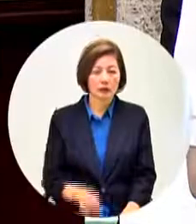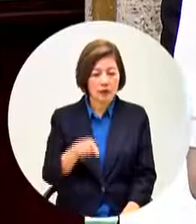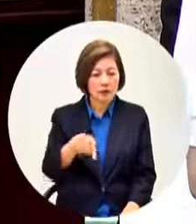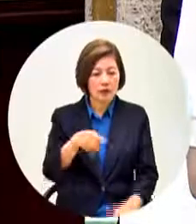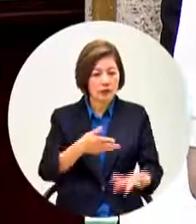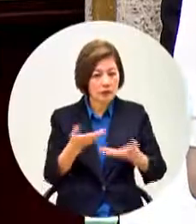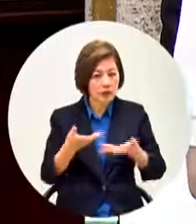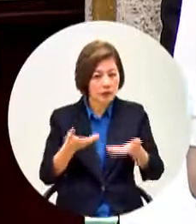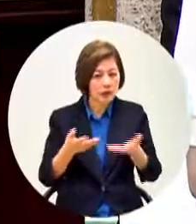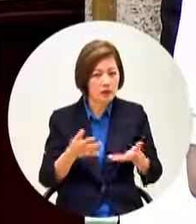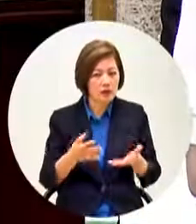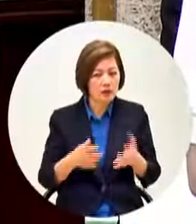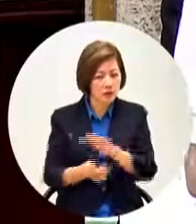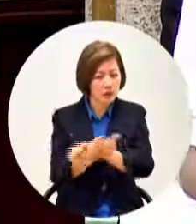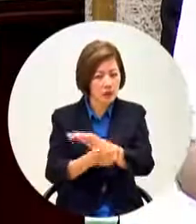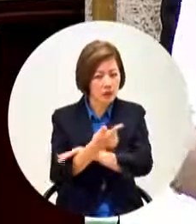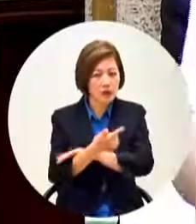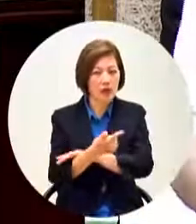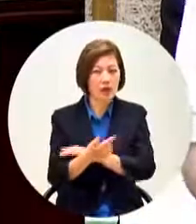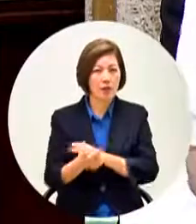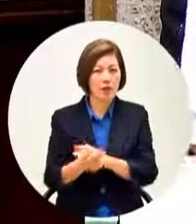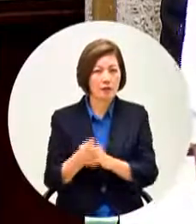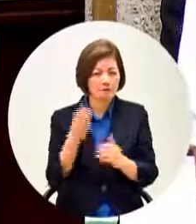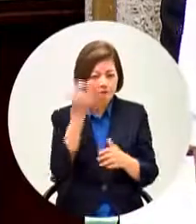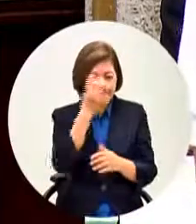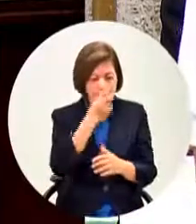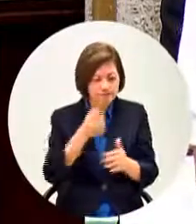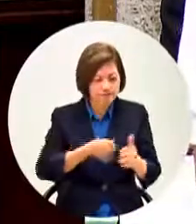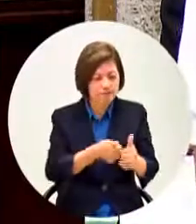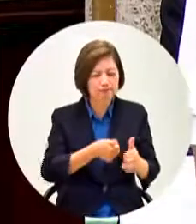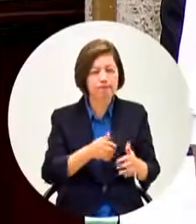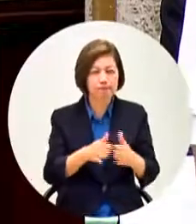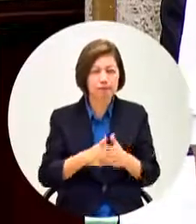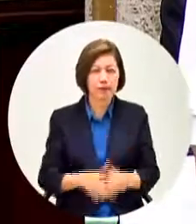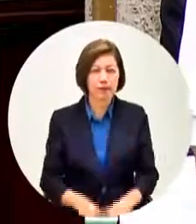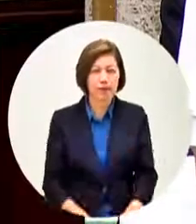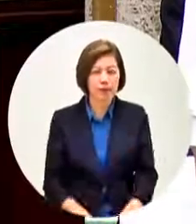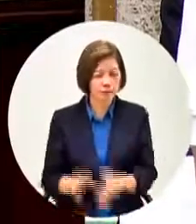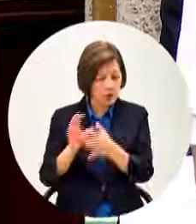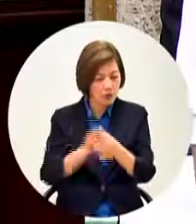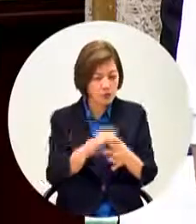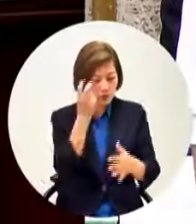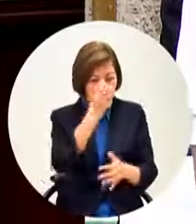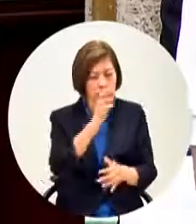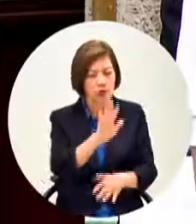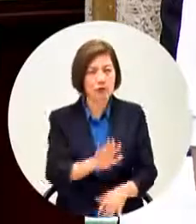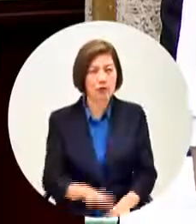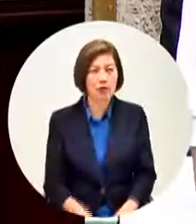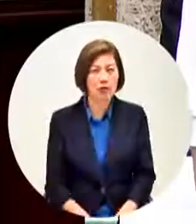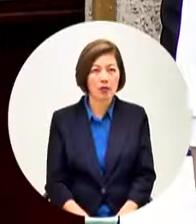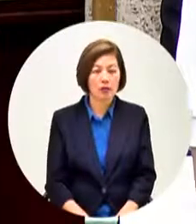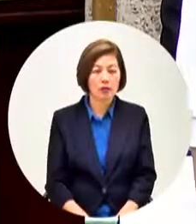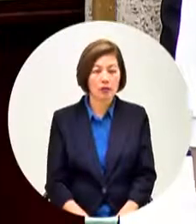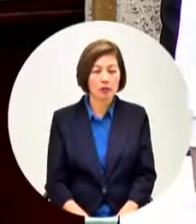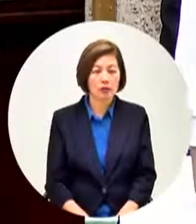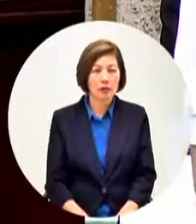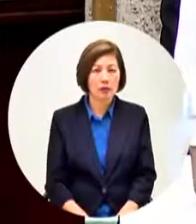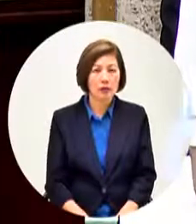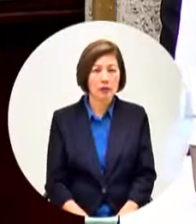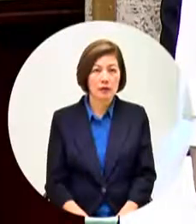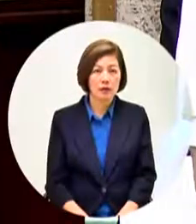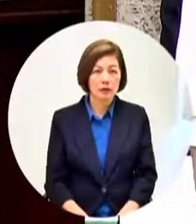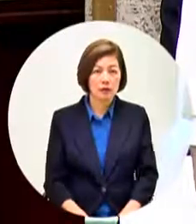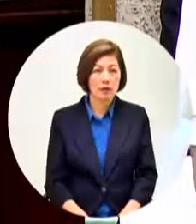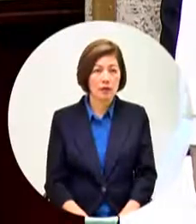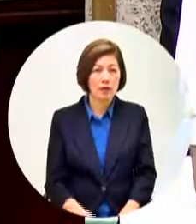哦，要跟 要甲对中哦，我们都持续在跟那个工总那边保持联系。 哦，这个像本身讲的，会当改善按工山交